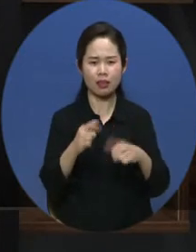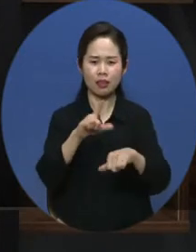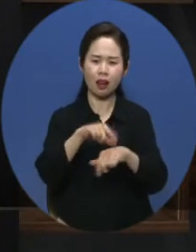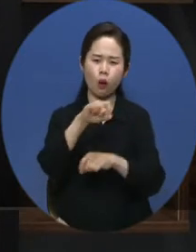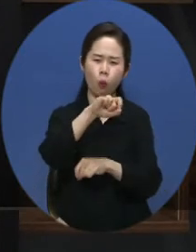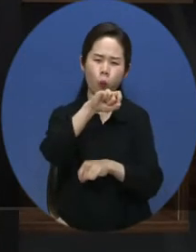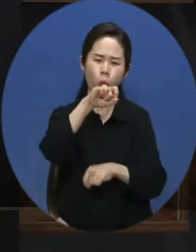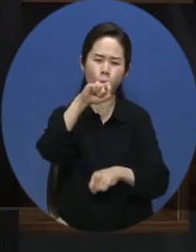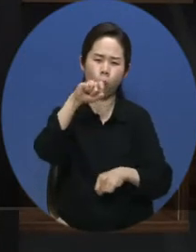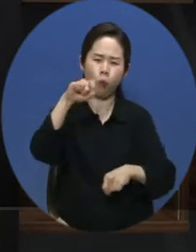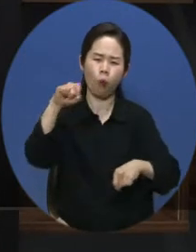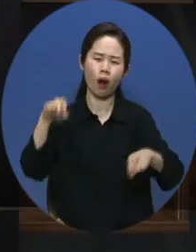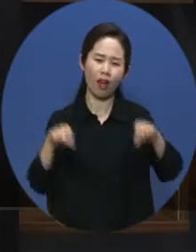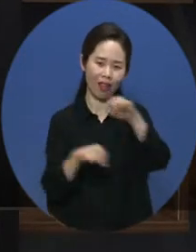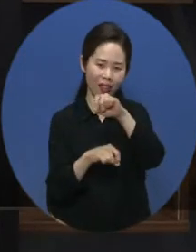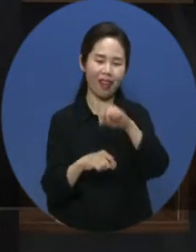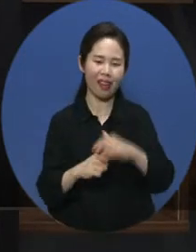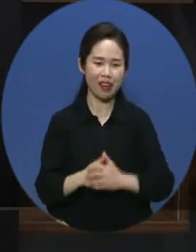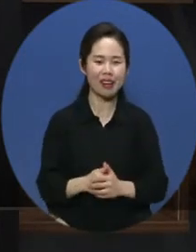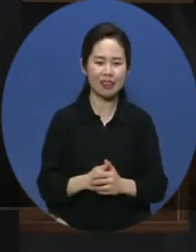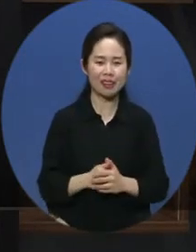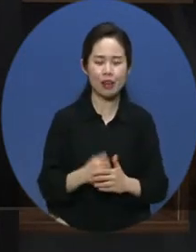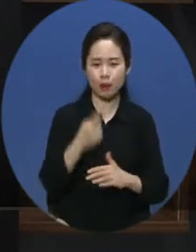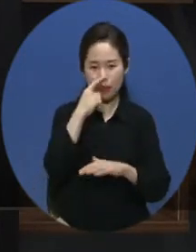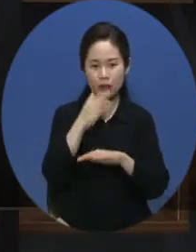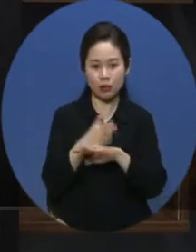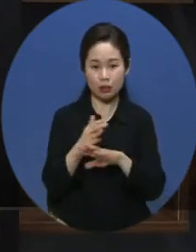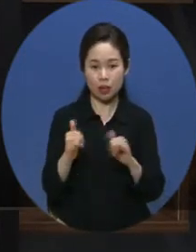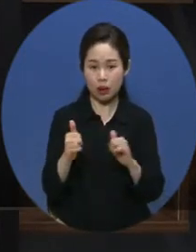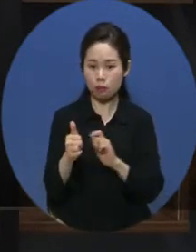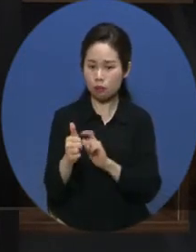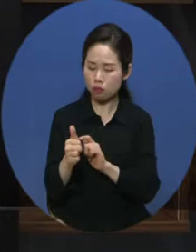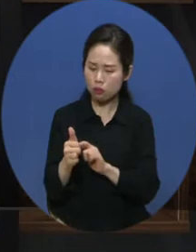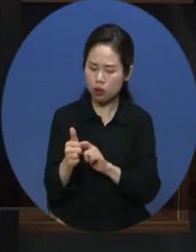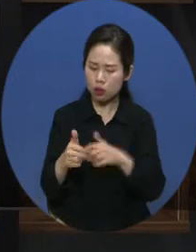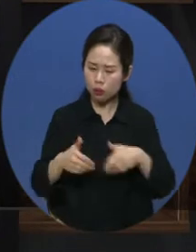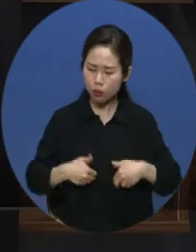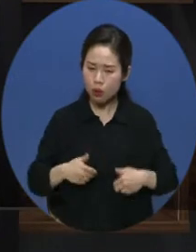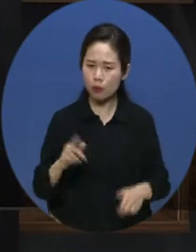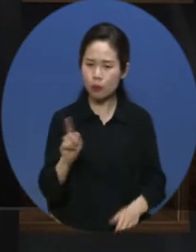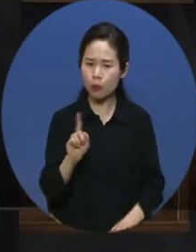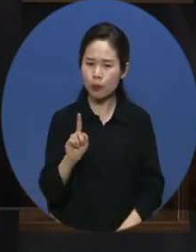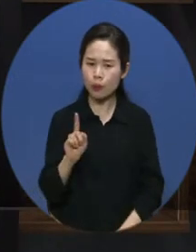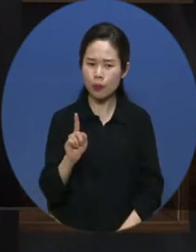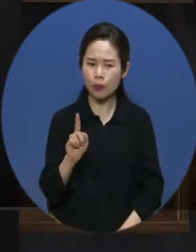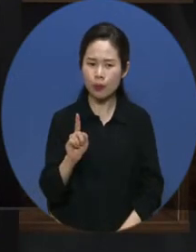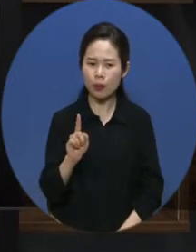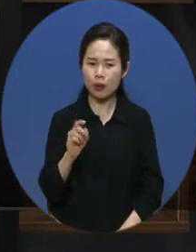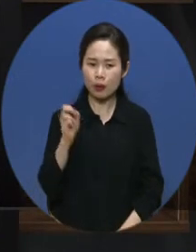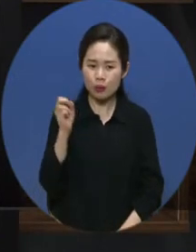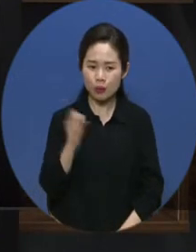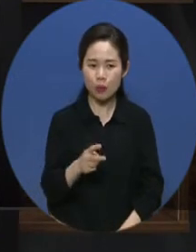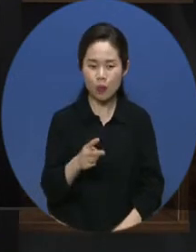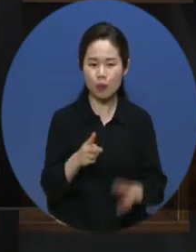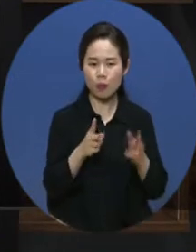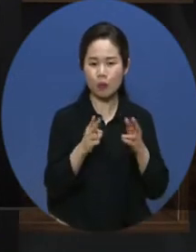걸리게 되는데요. 느린 학습자들한테 지금 현재 가장 필요한 부분이 뭔지 또는 에디터들이